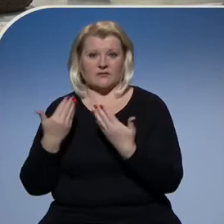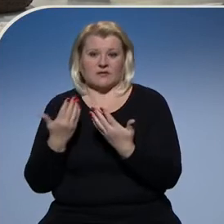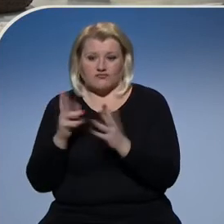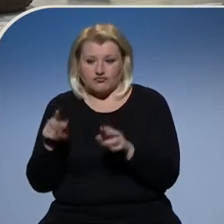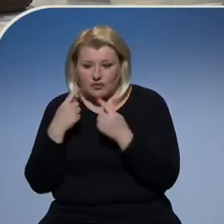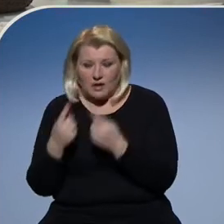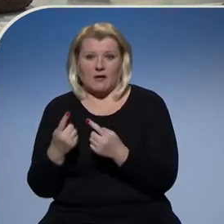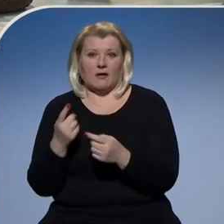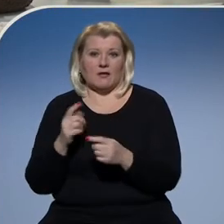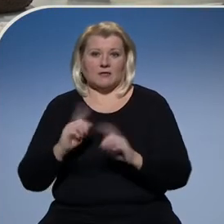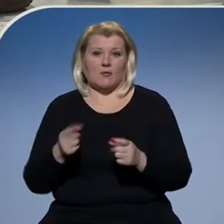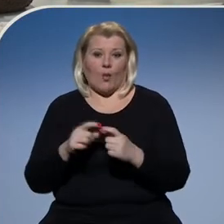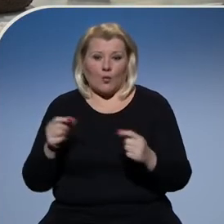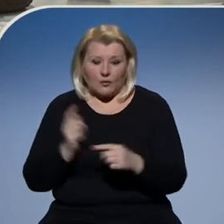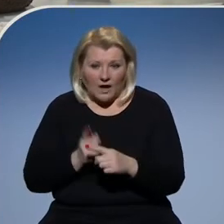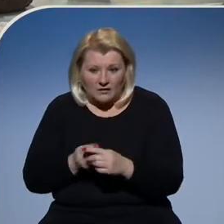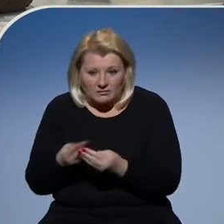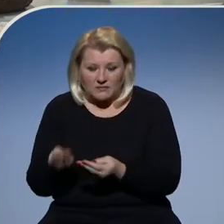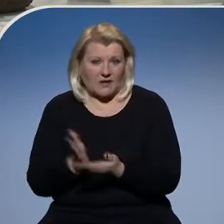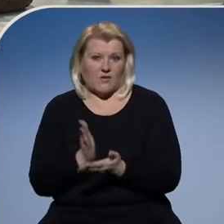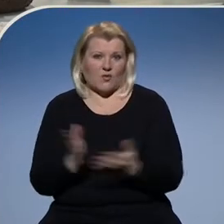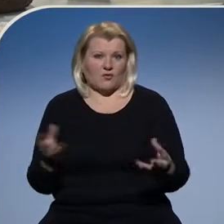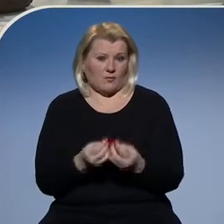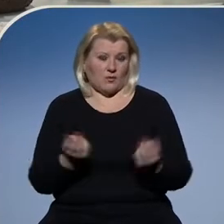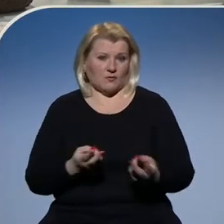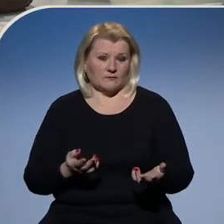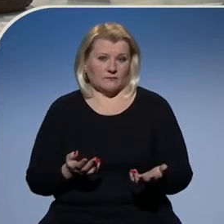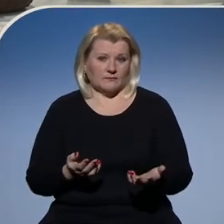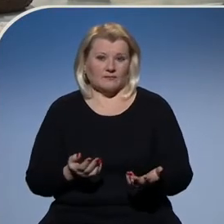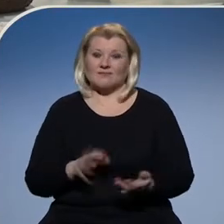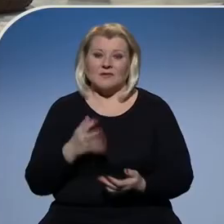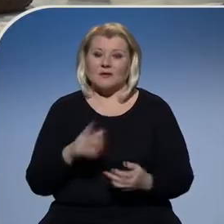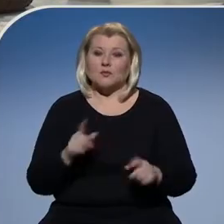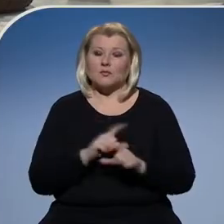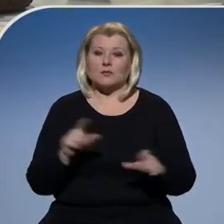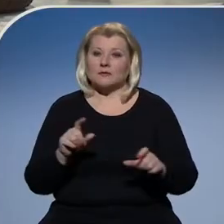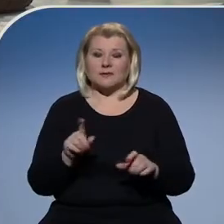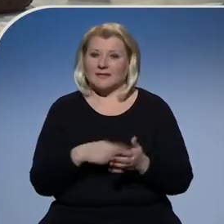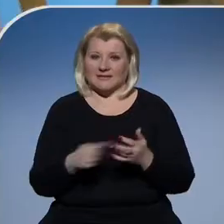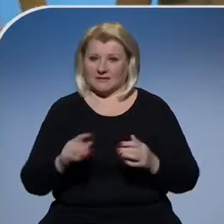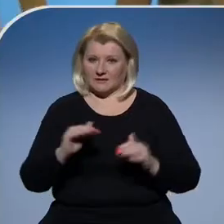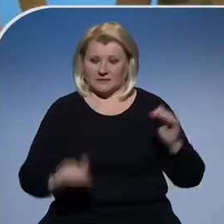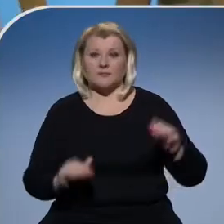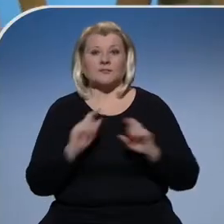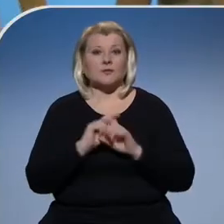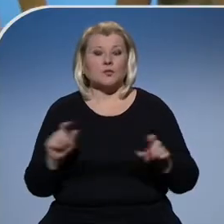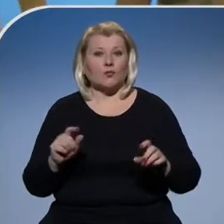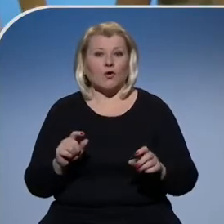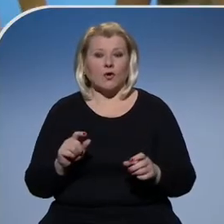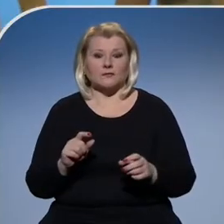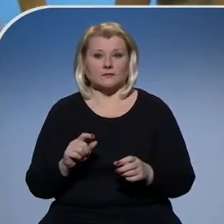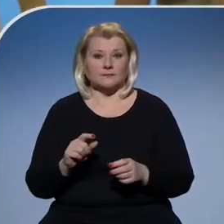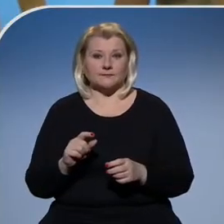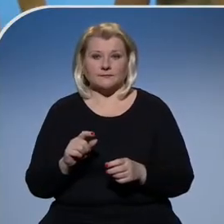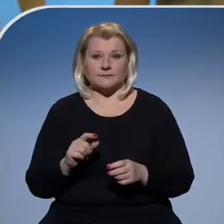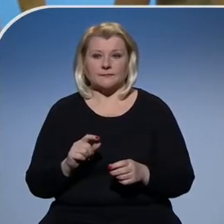úplně nestrácí, protože právě omezením těmi poplatky, co zaplatíte za transakce v rámci spořícího účtu, většina lidí raději udělá to, že